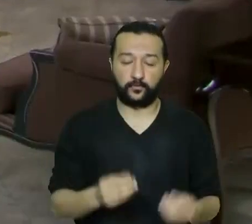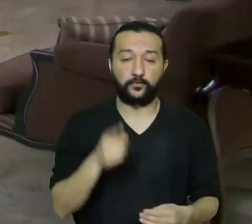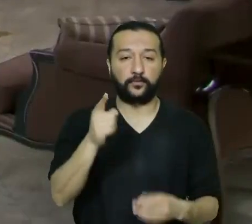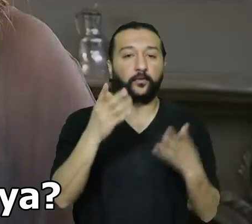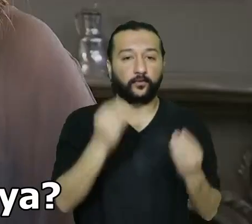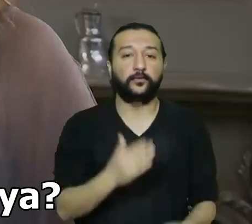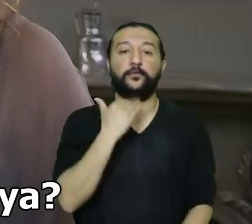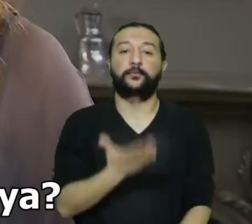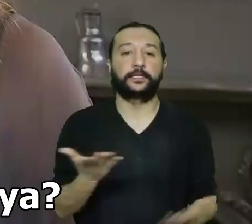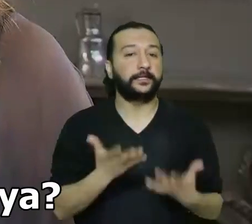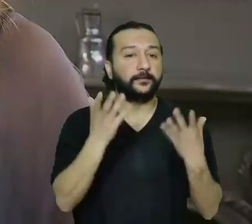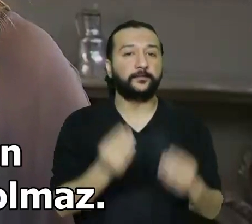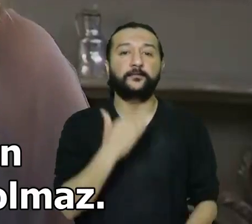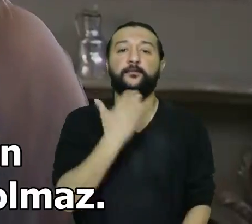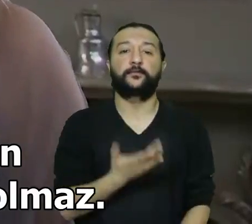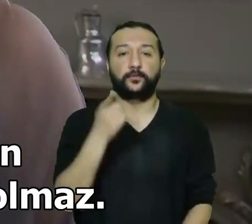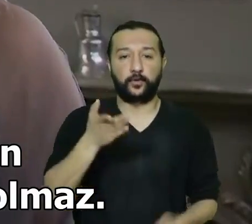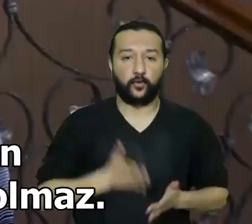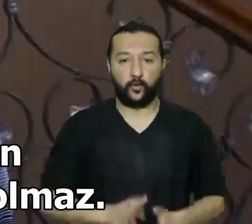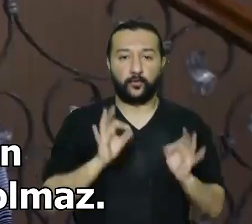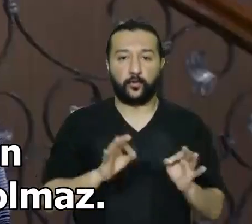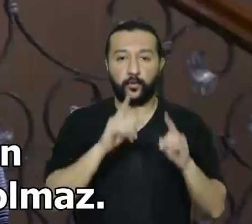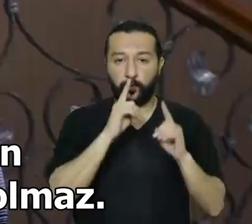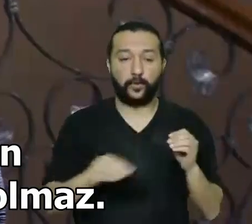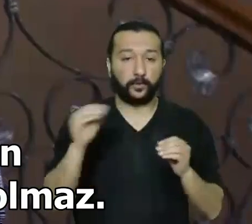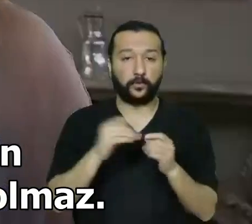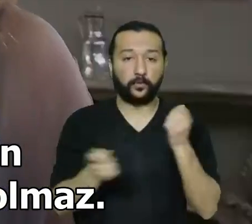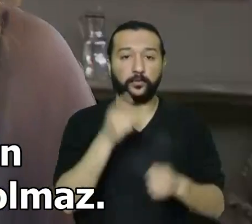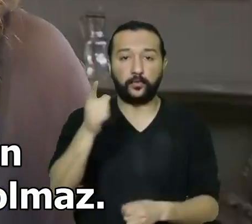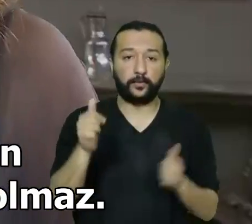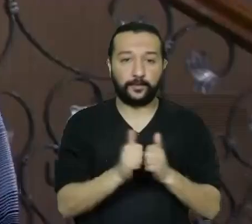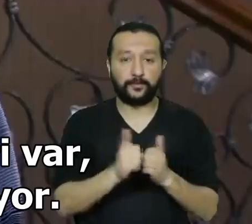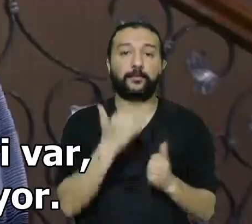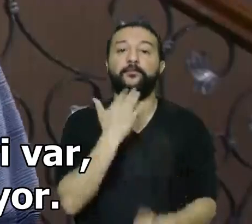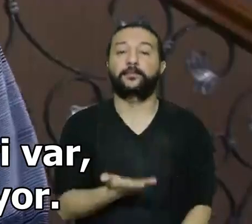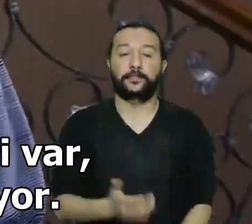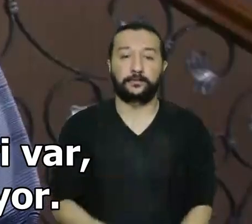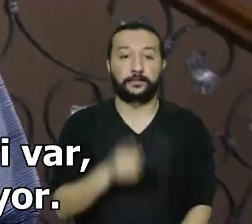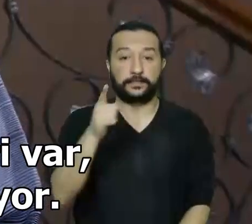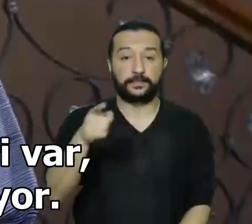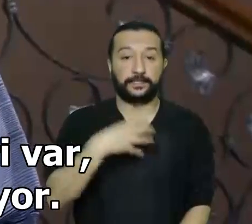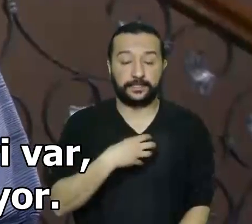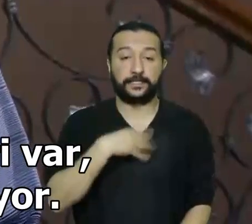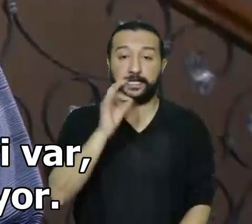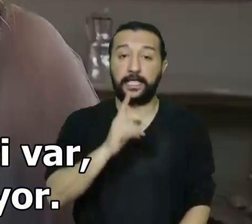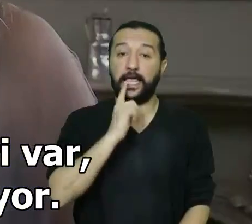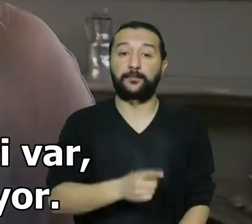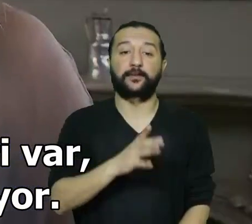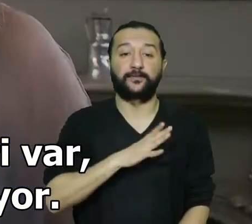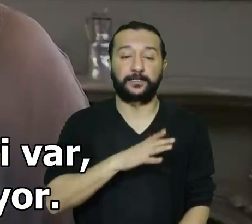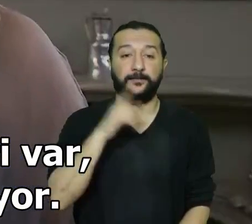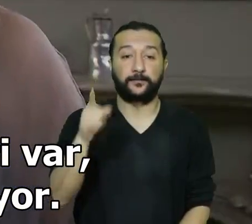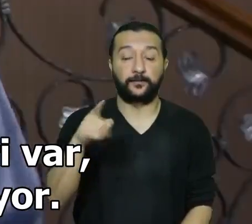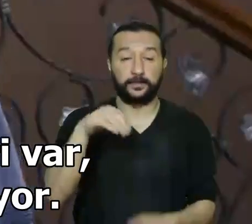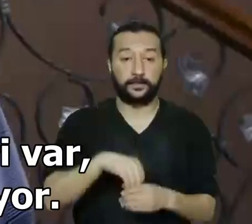olursa da olmaz. Nasıl olmuyor Şükrü Efendi ya? Doğum günü sürprizim için o kadar uğraşmış, o olmadan olmaz. Efendim kendisinin kesin emri var.